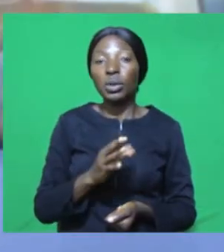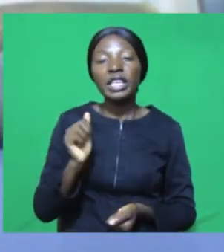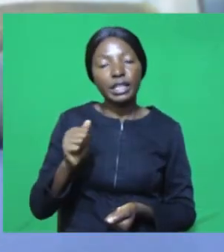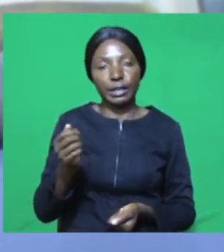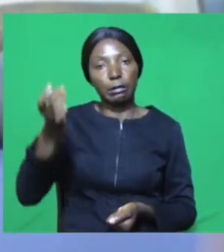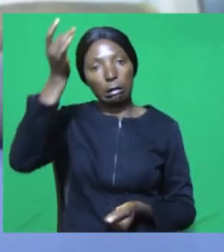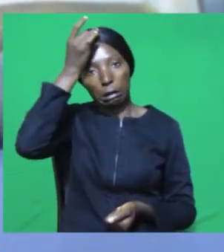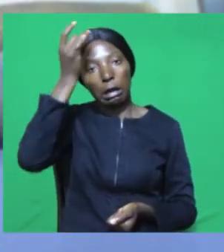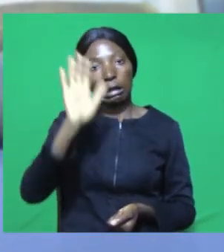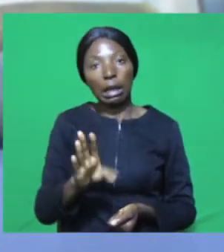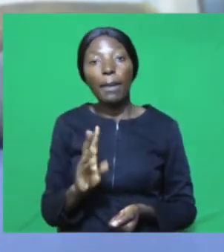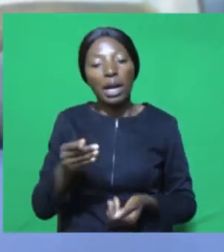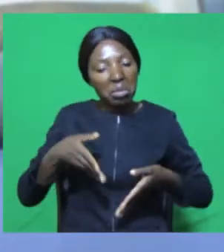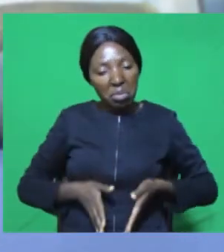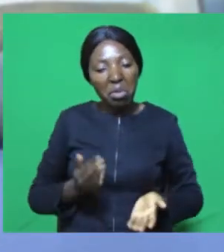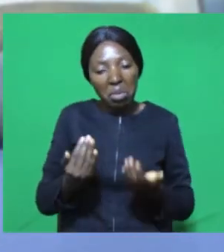mamwe.